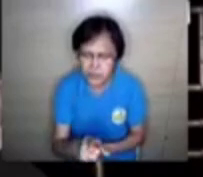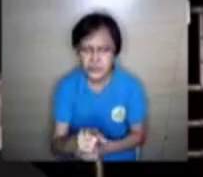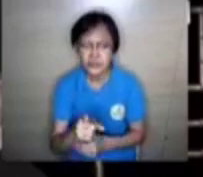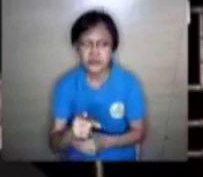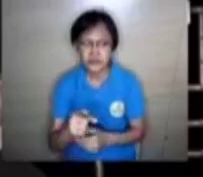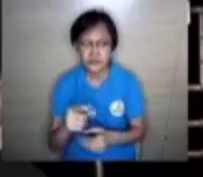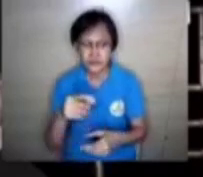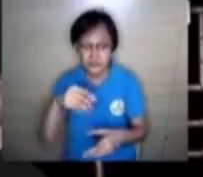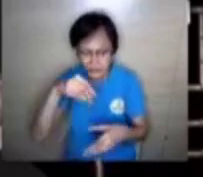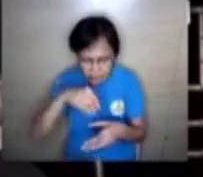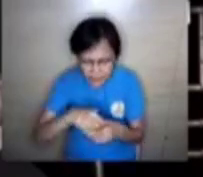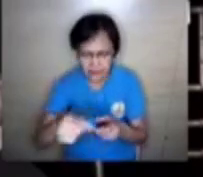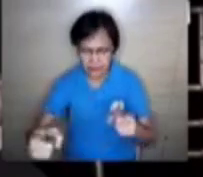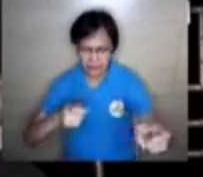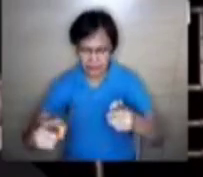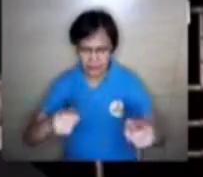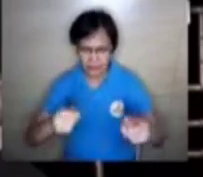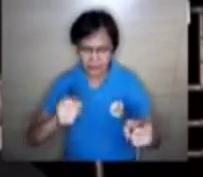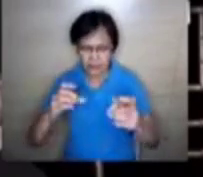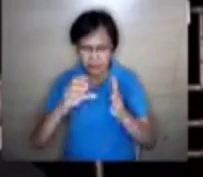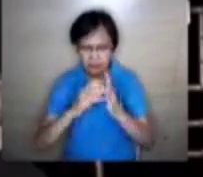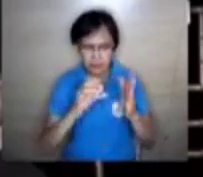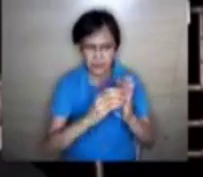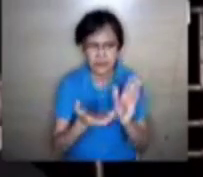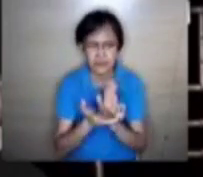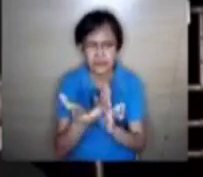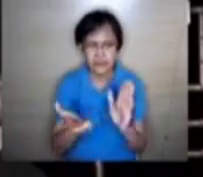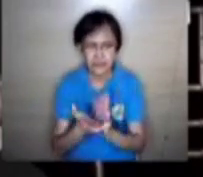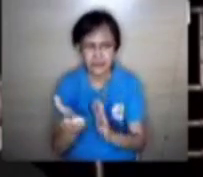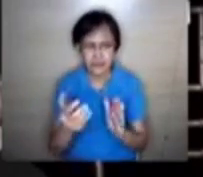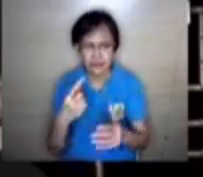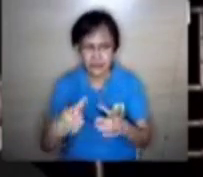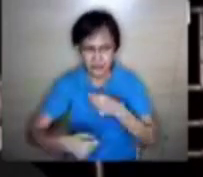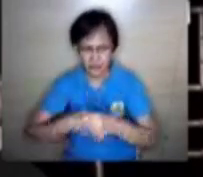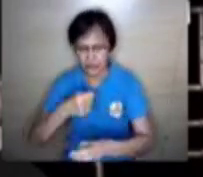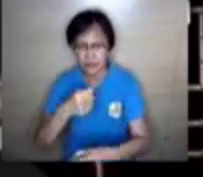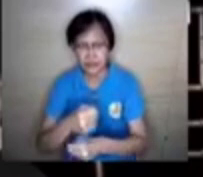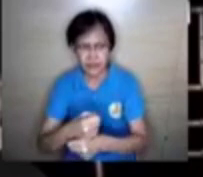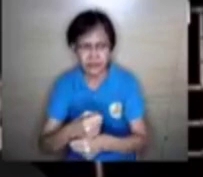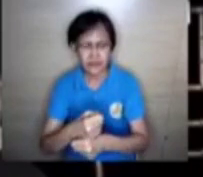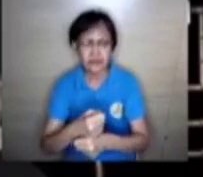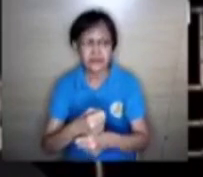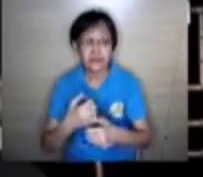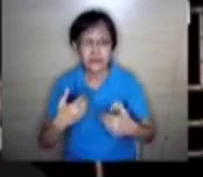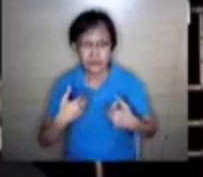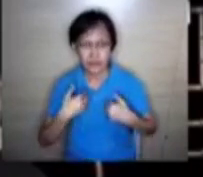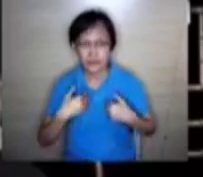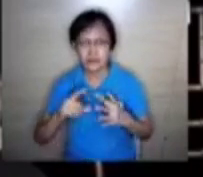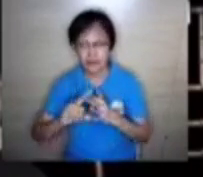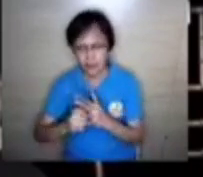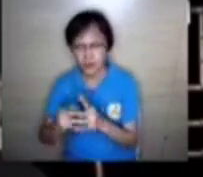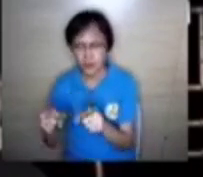efforts. Ngayong taon ay sinimulan na natin ang framework agreement.